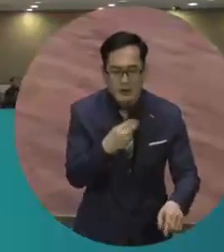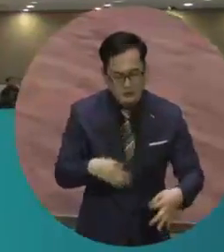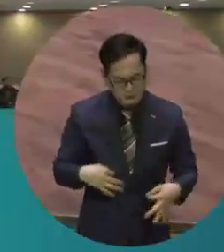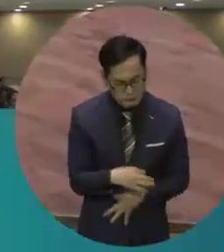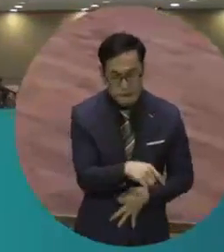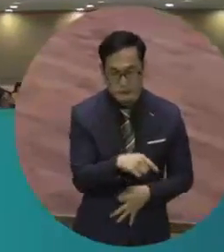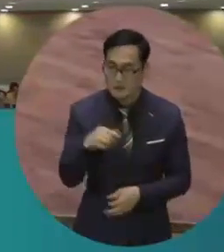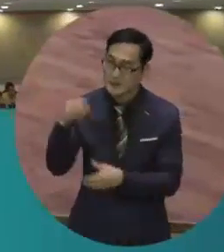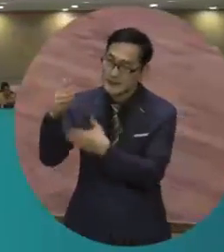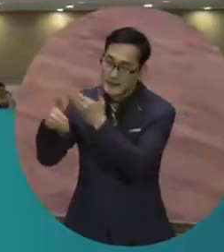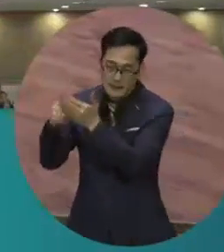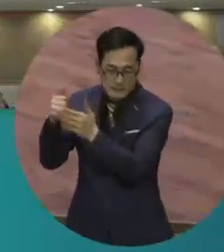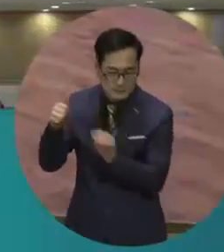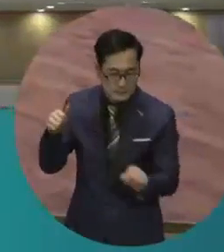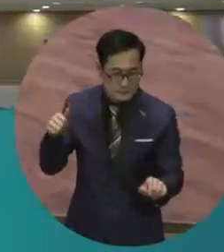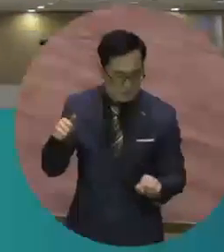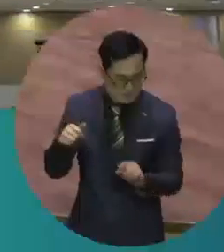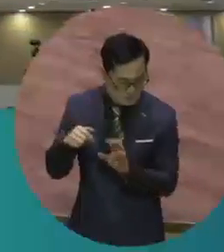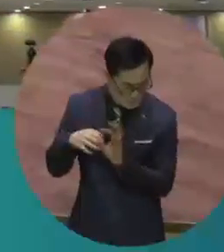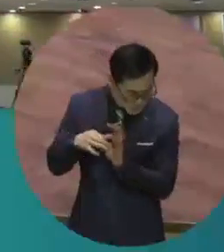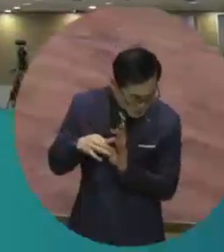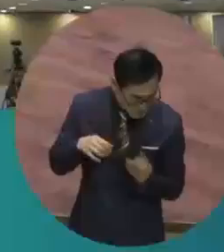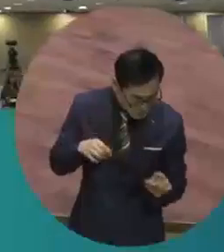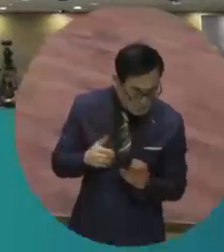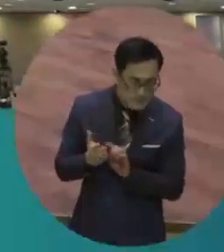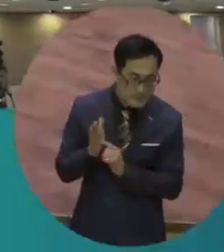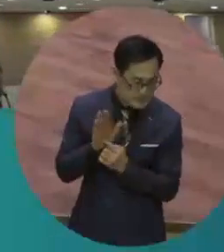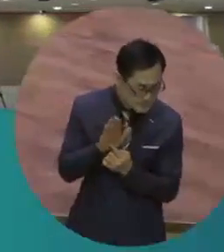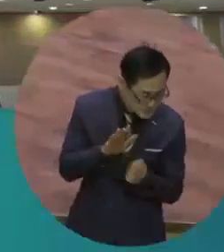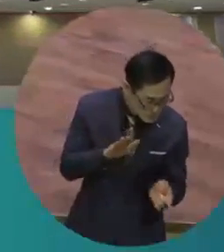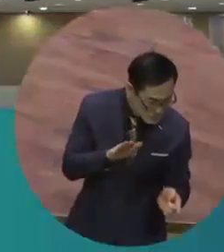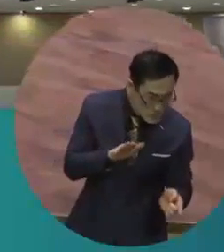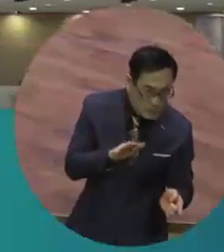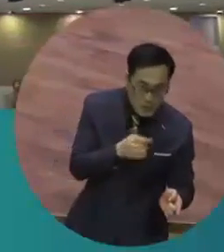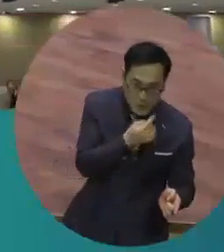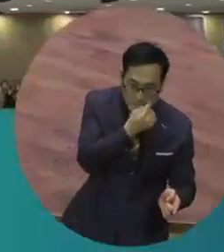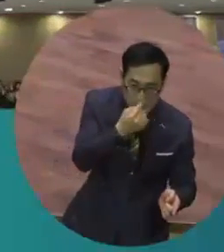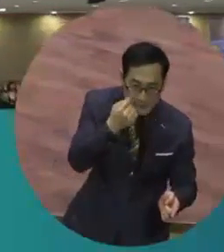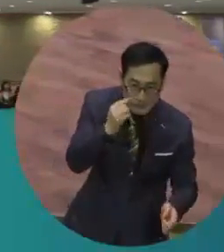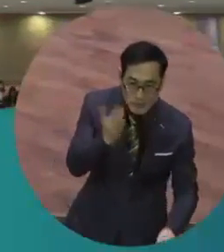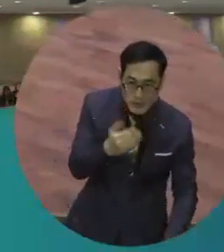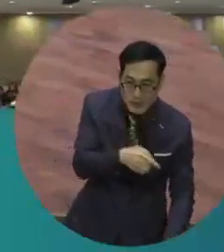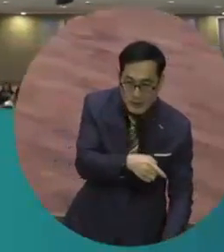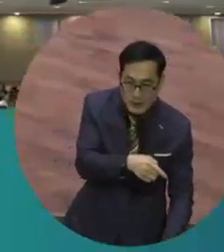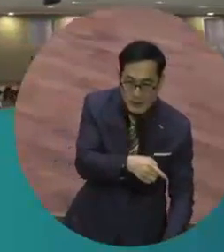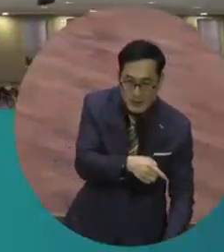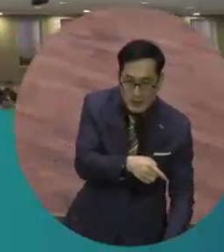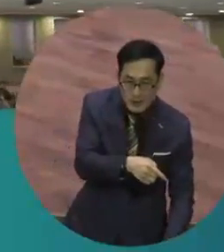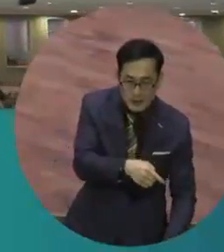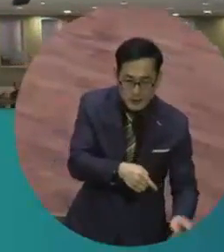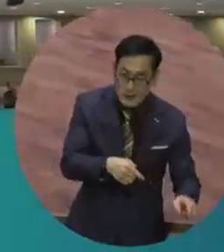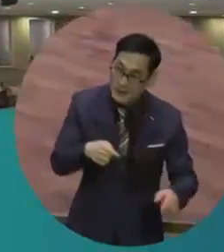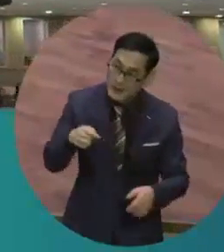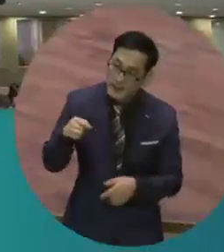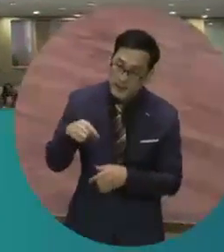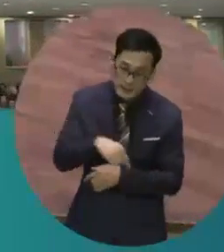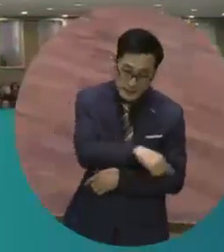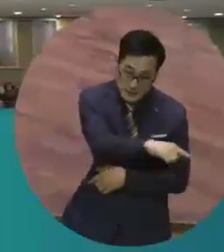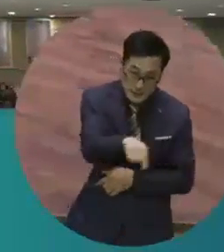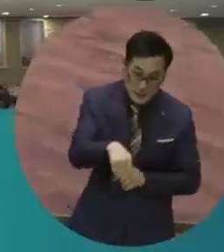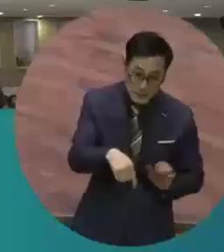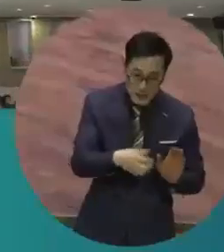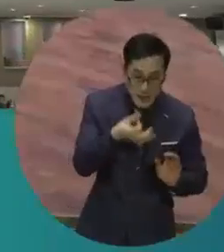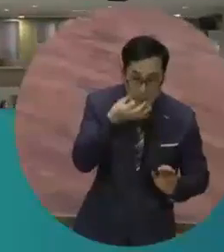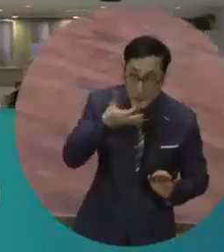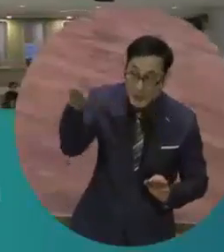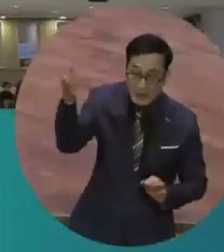이는 하나님을 암하는 것이 그들 속에 보임이라. 하나님께서 이를 그들에게 보이셨느니라. 창세로부터 그의